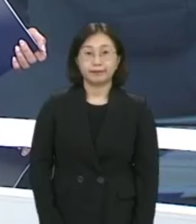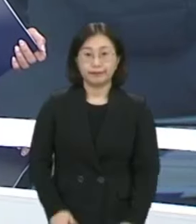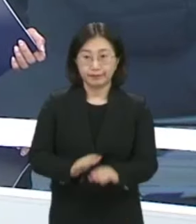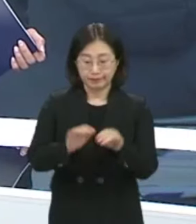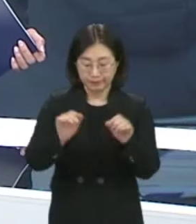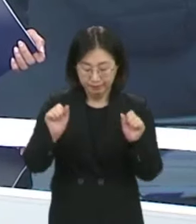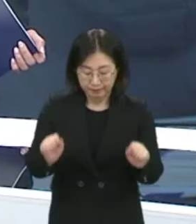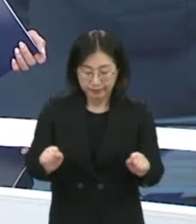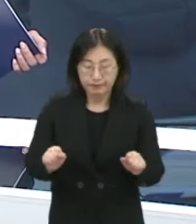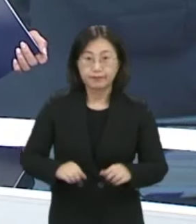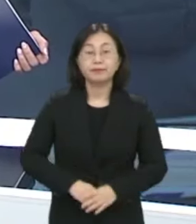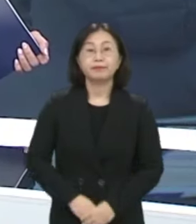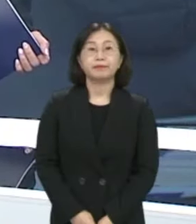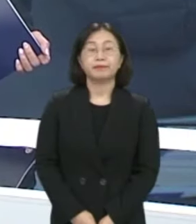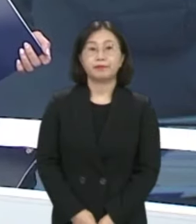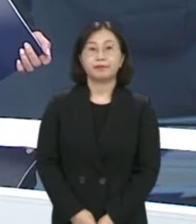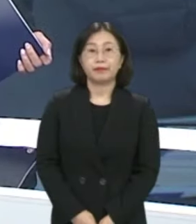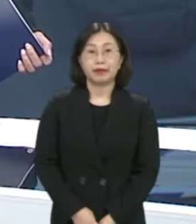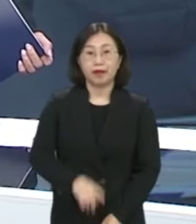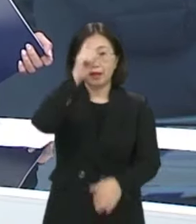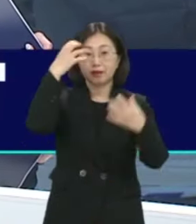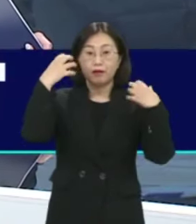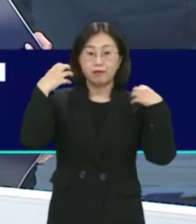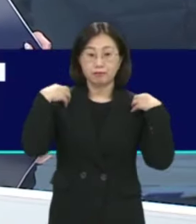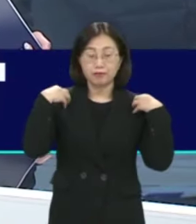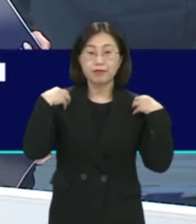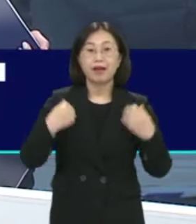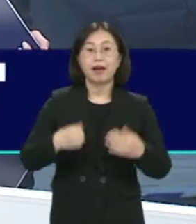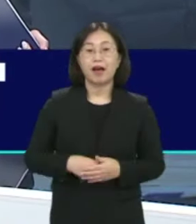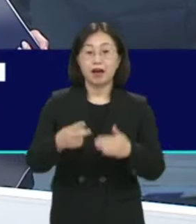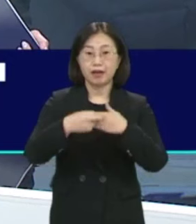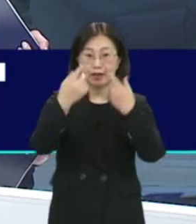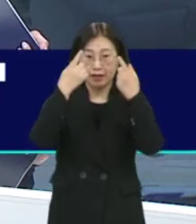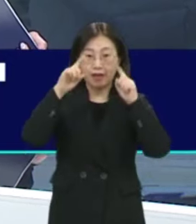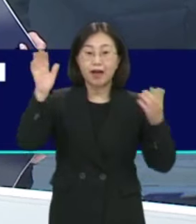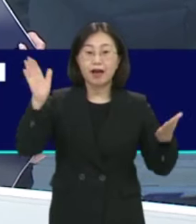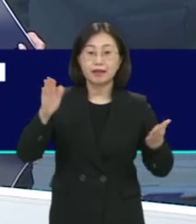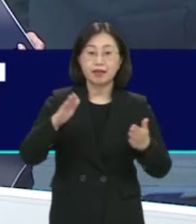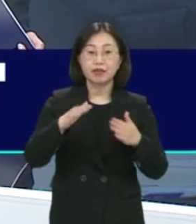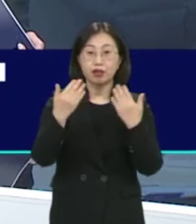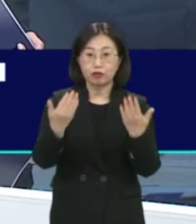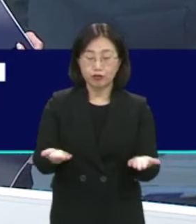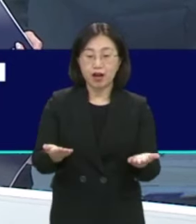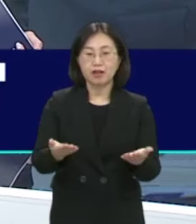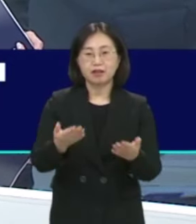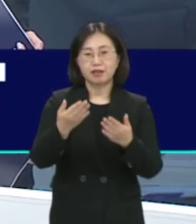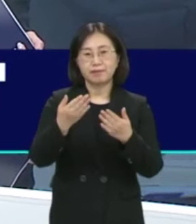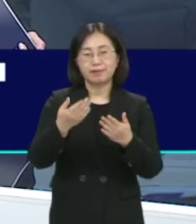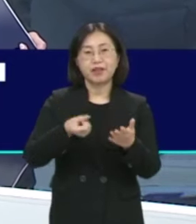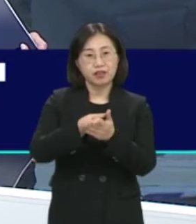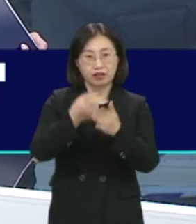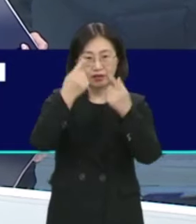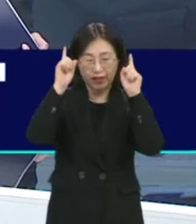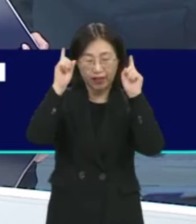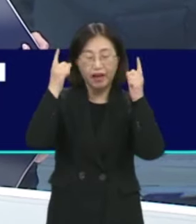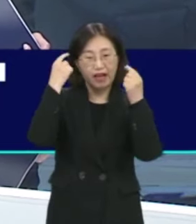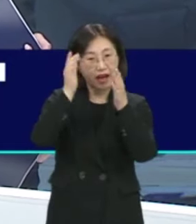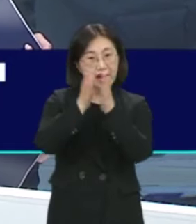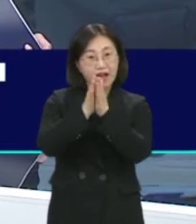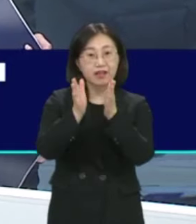시청자 여러분 안녕하십니까 정부가 학교를 떠난 의대생들의 휴학을 대학 자율에 맡기면서 충남대를